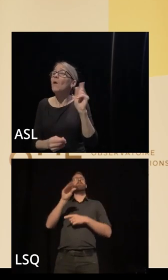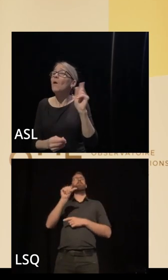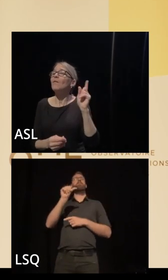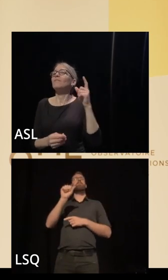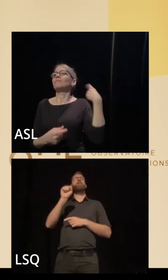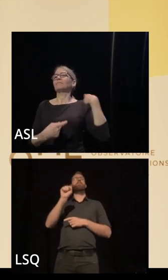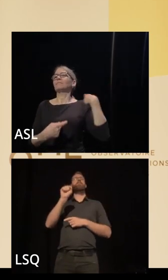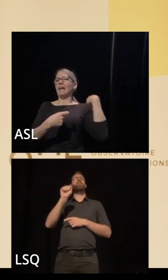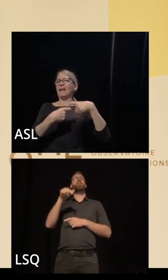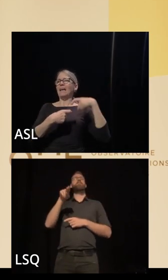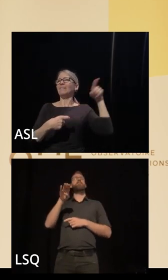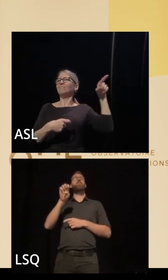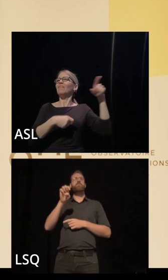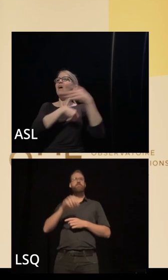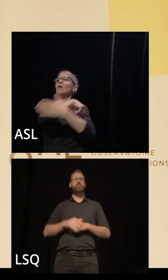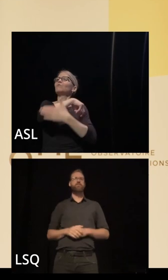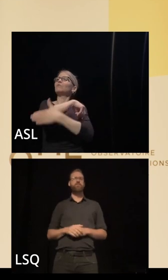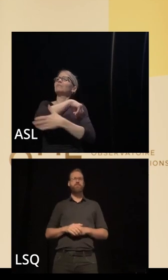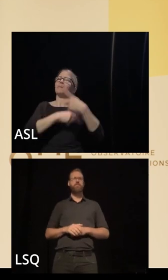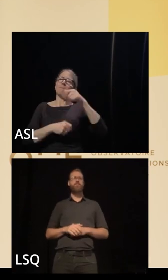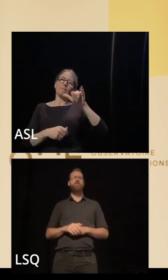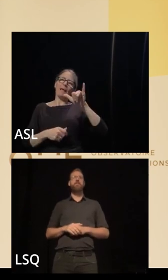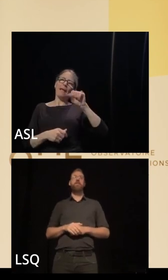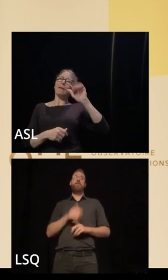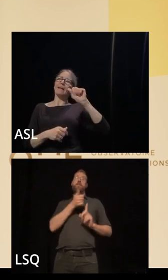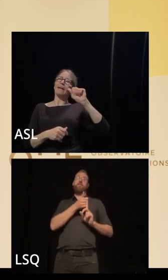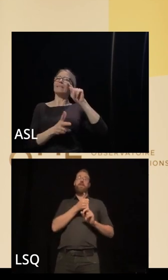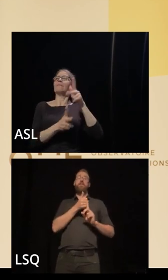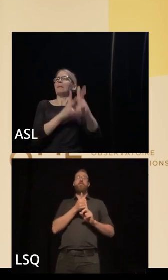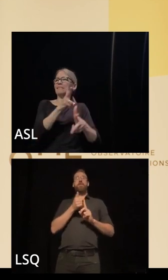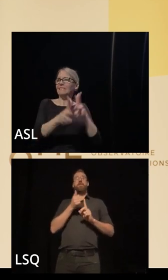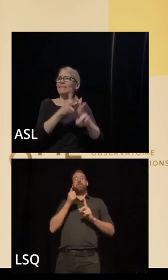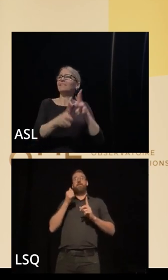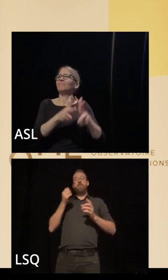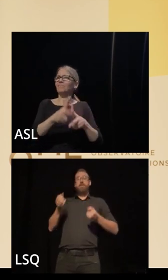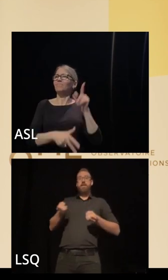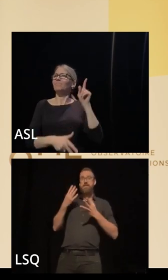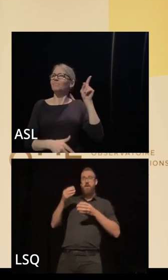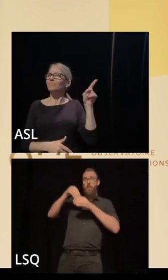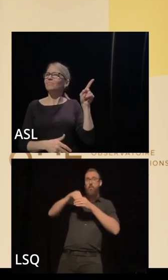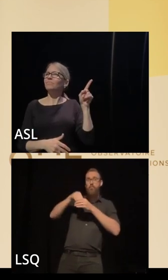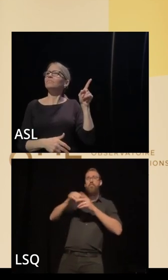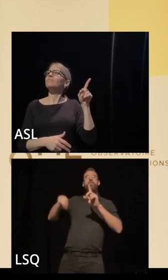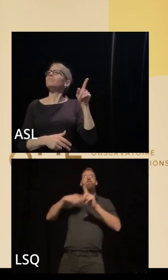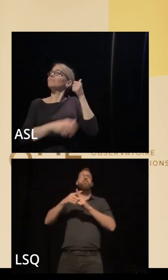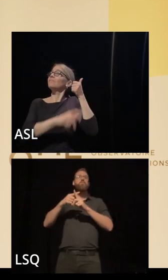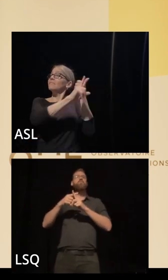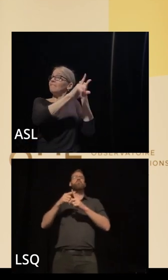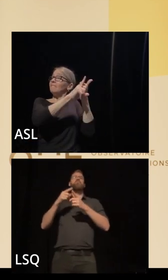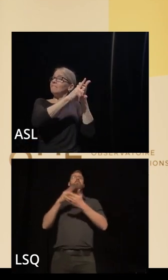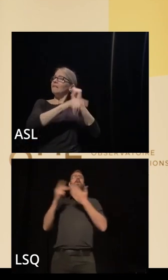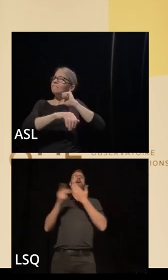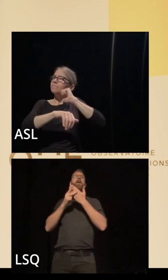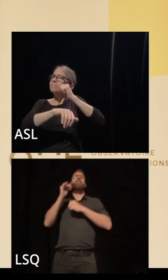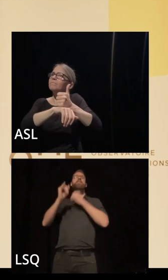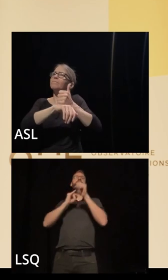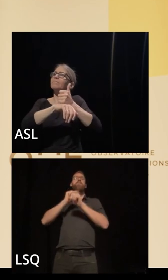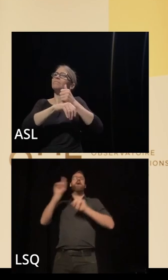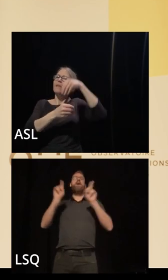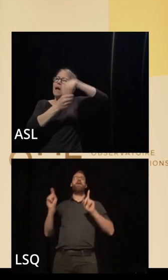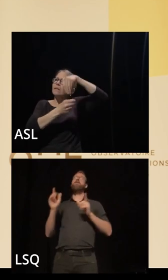en tant que directrice, la responsable de la création des contenus et de la conception de programmes internationaux, donc beaucoup de résistance